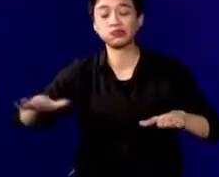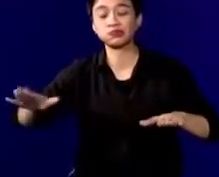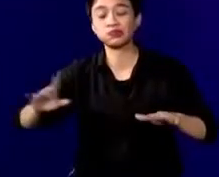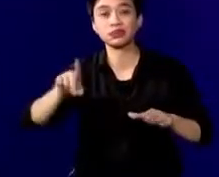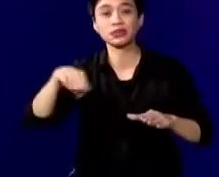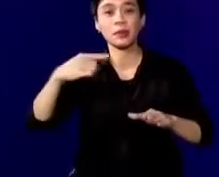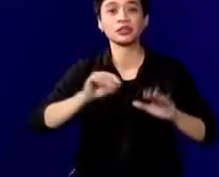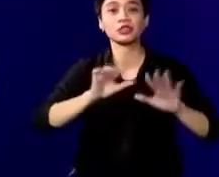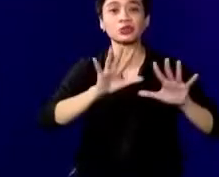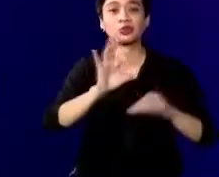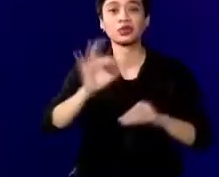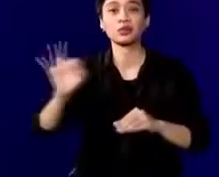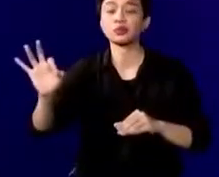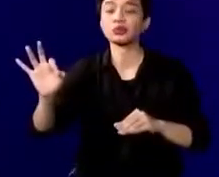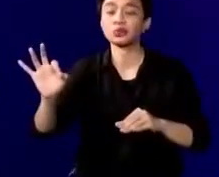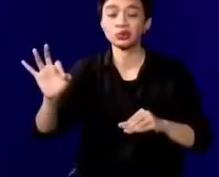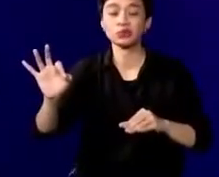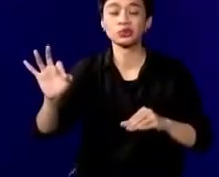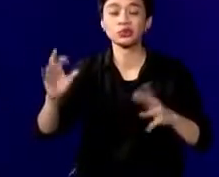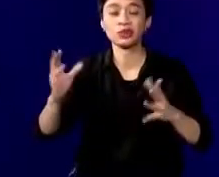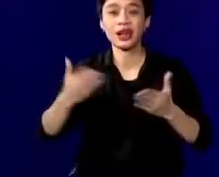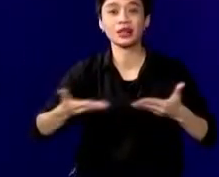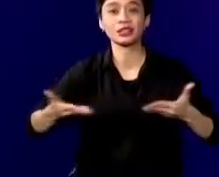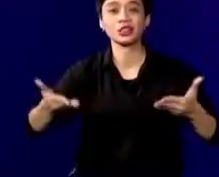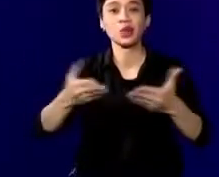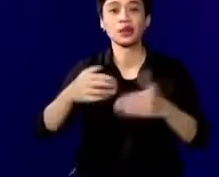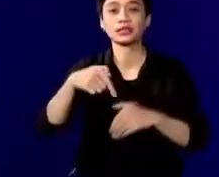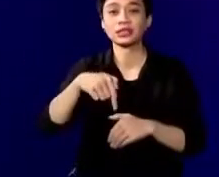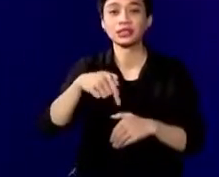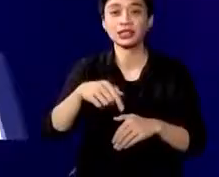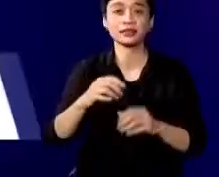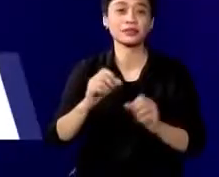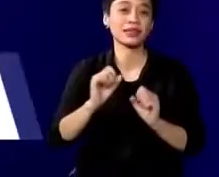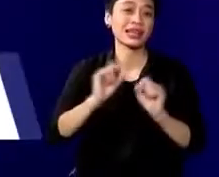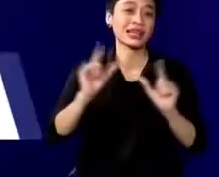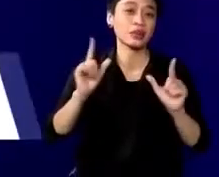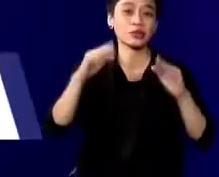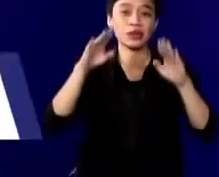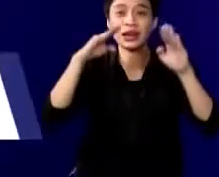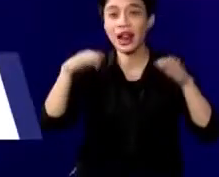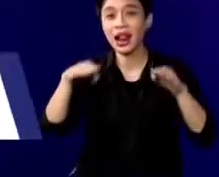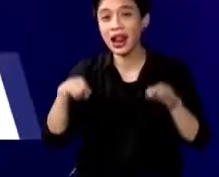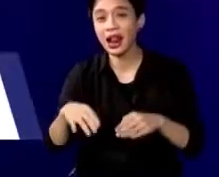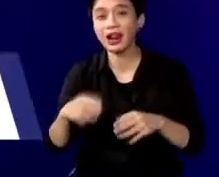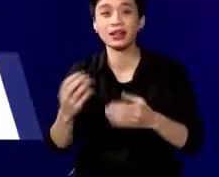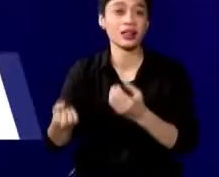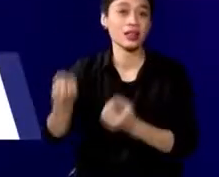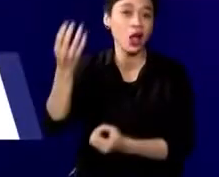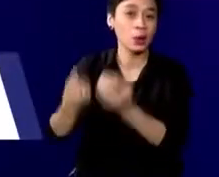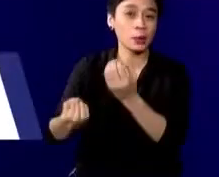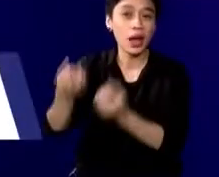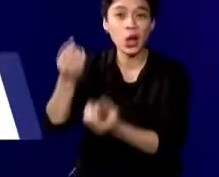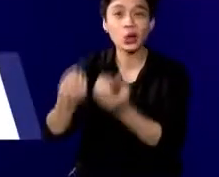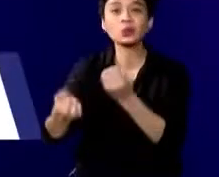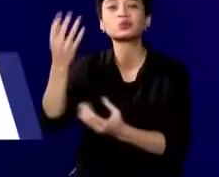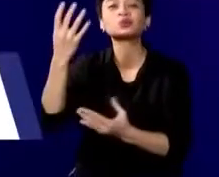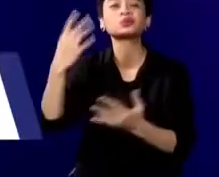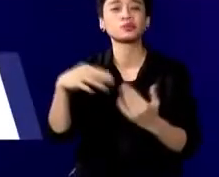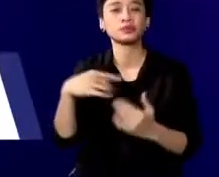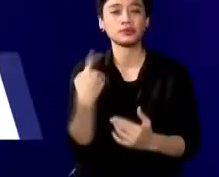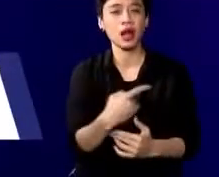tempat tidur jadi dalam kondisi seperti saat ini ada ribur Natar dan tahun baru kami sudah